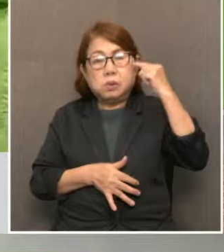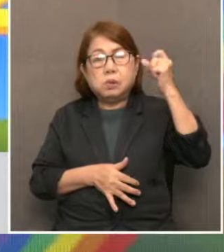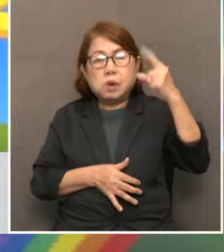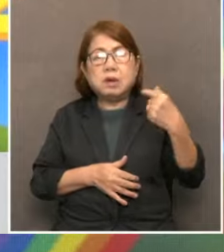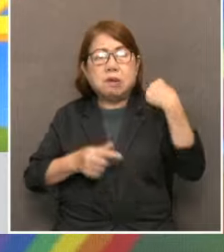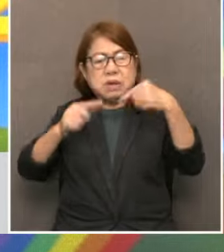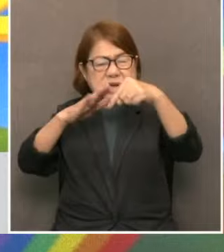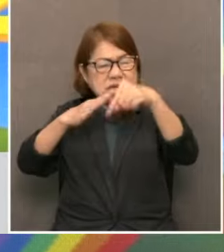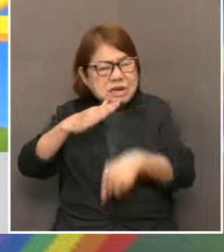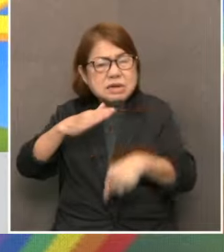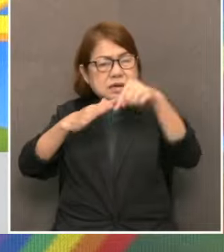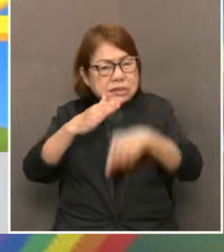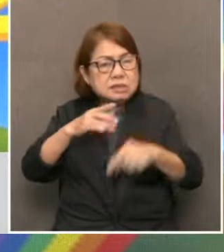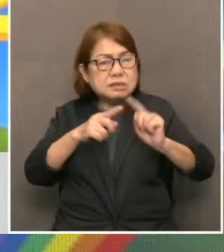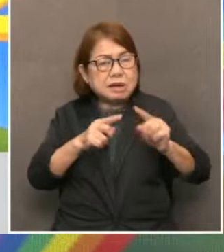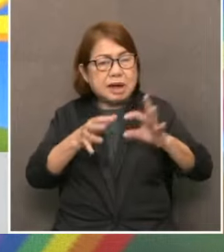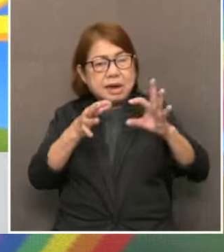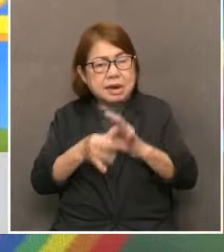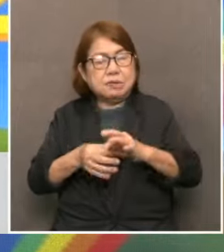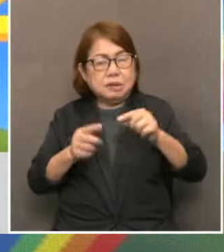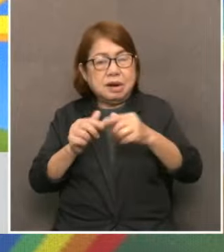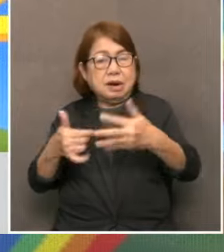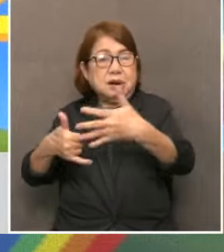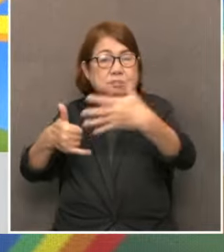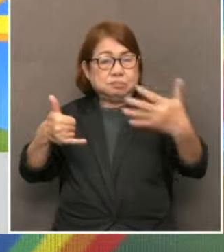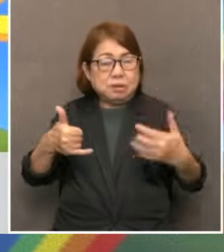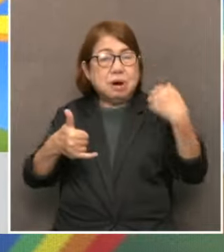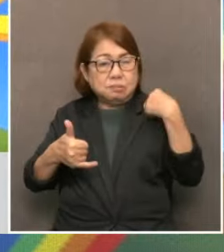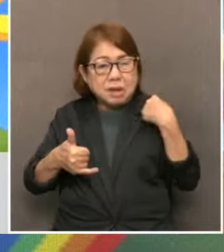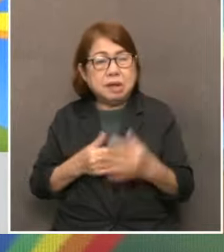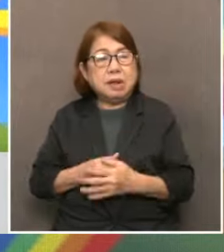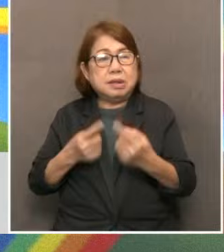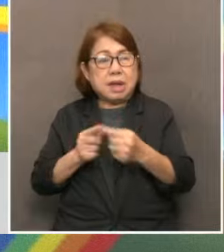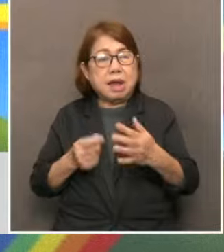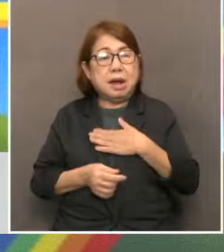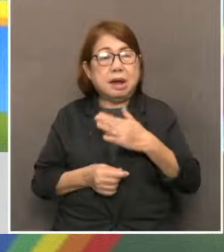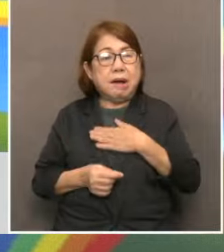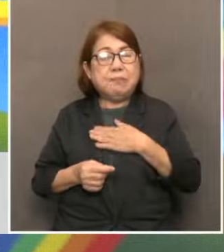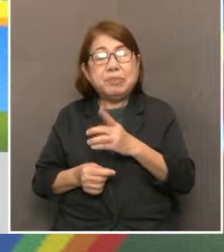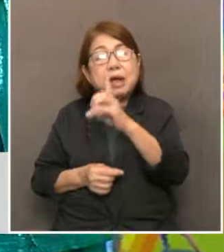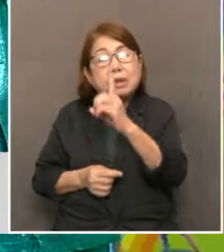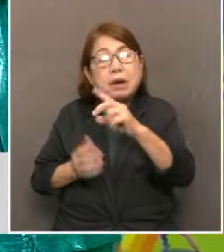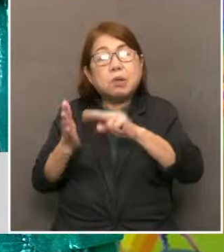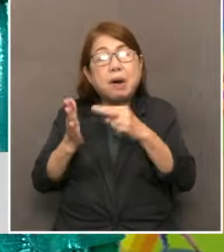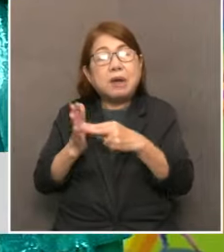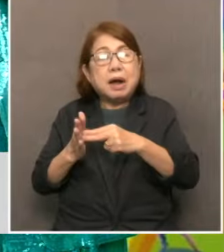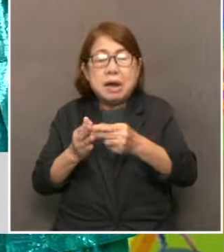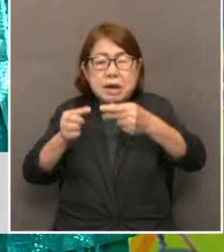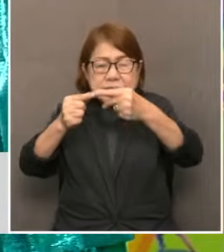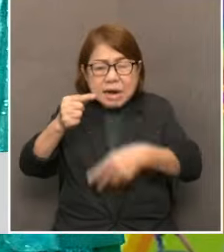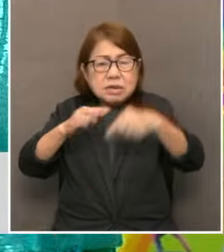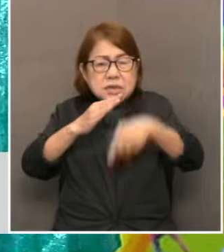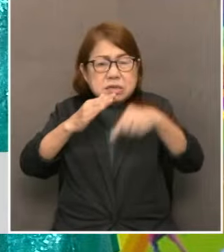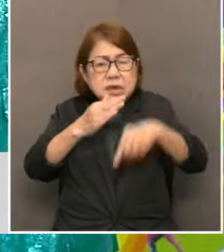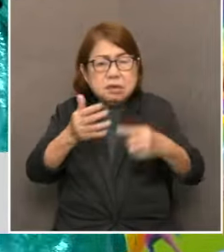อีกใน communitylgbtqนอกเหนือไปจากแกอีกมั้ยหรือ Dragเองเนี่ยรายละเอียดปลีกย่อยมันคืออะไรมันมีรายละเอียดอีกเยอะมากค่ะครับ